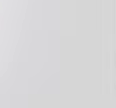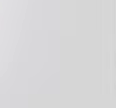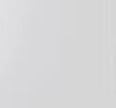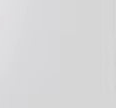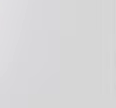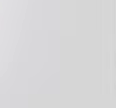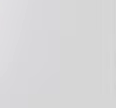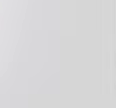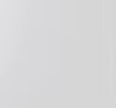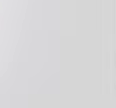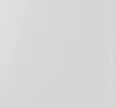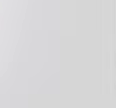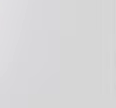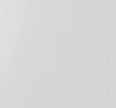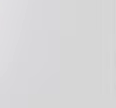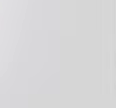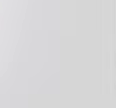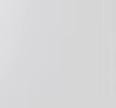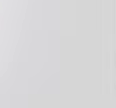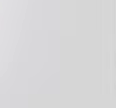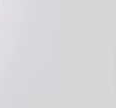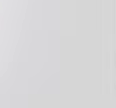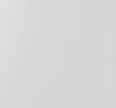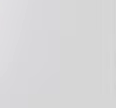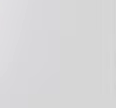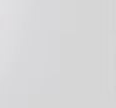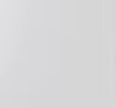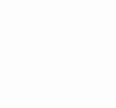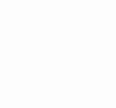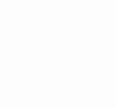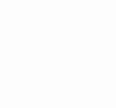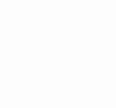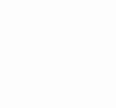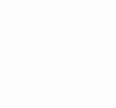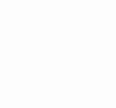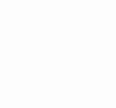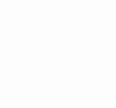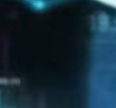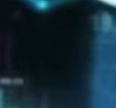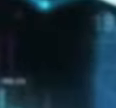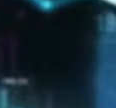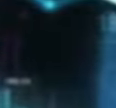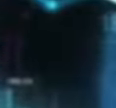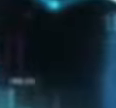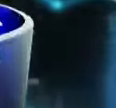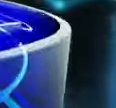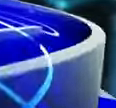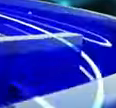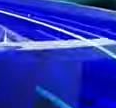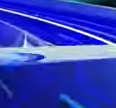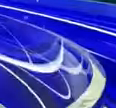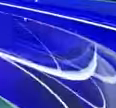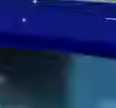Komputer untuk lebih penjimatan. Satu lagi idea bernas untuk anda.